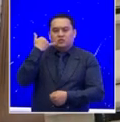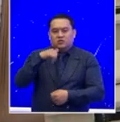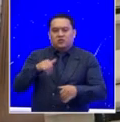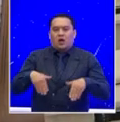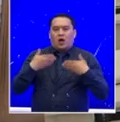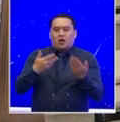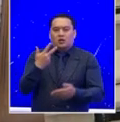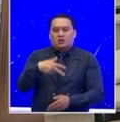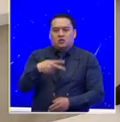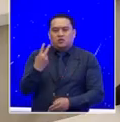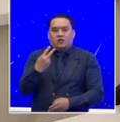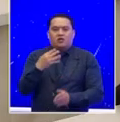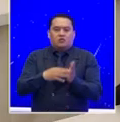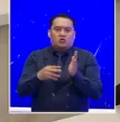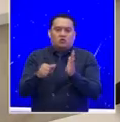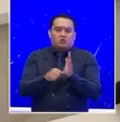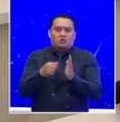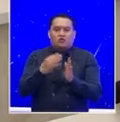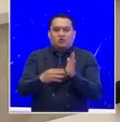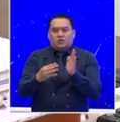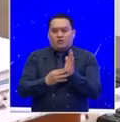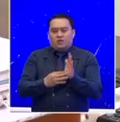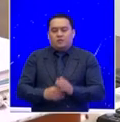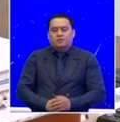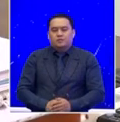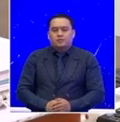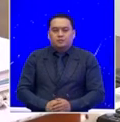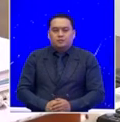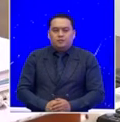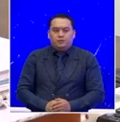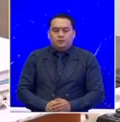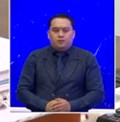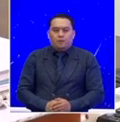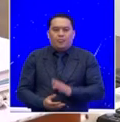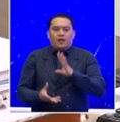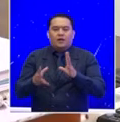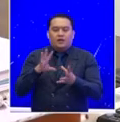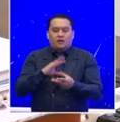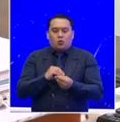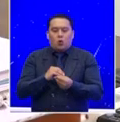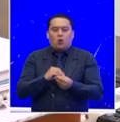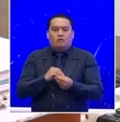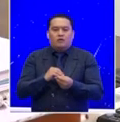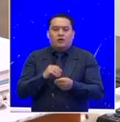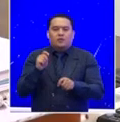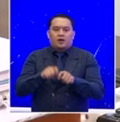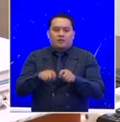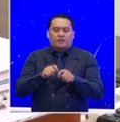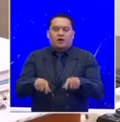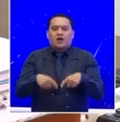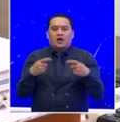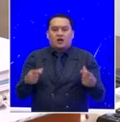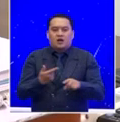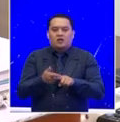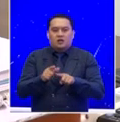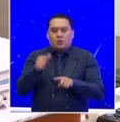по номеру 32 96 89. Итоговая аттестация, как мы привыкли традиционно, в форме экзамена в этом году